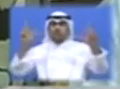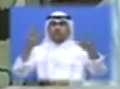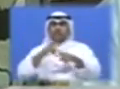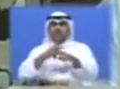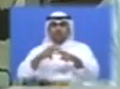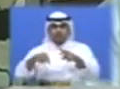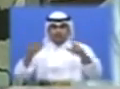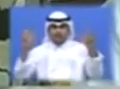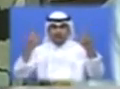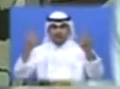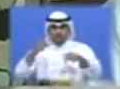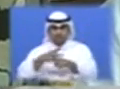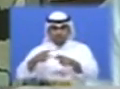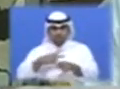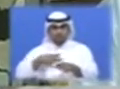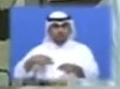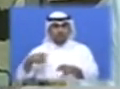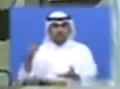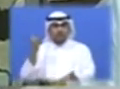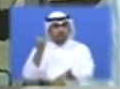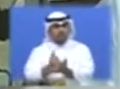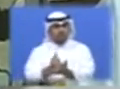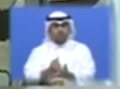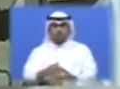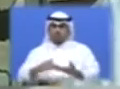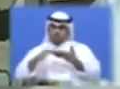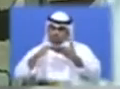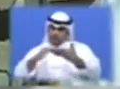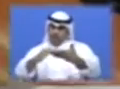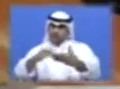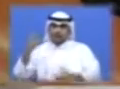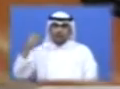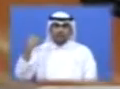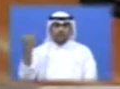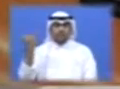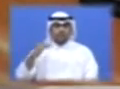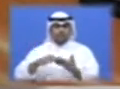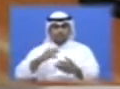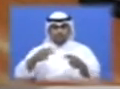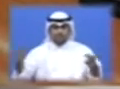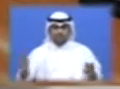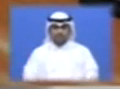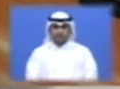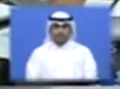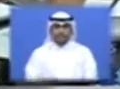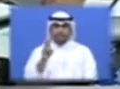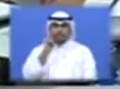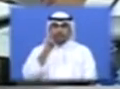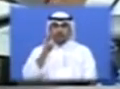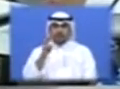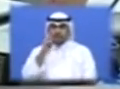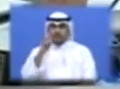دعم غير محدود لكل من تواجد في هذه القمة. وفد هام عن تلفزيون دولة الكويت